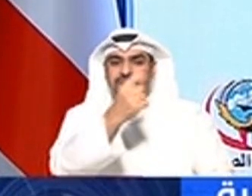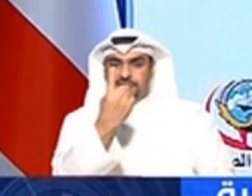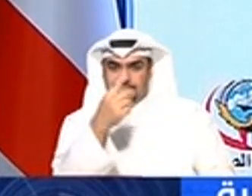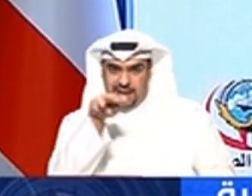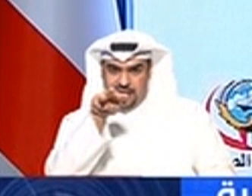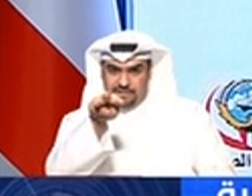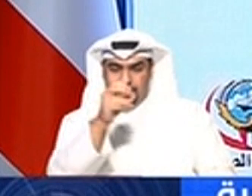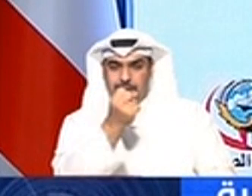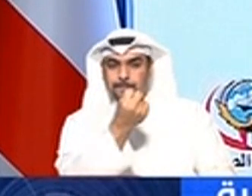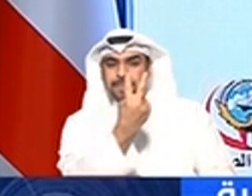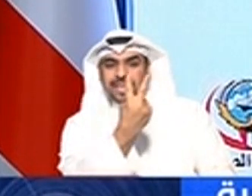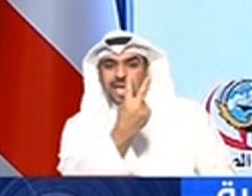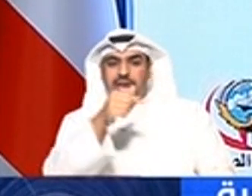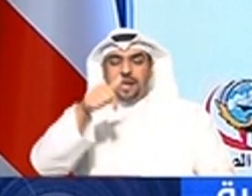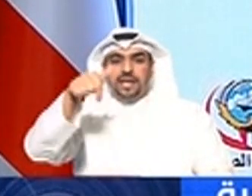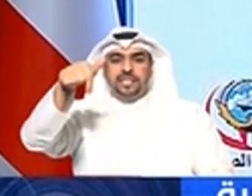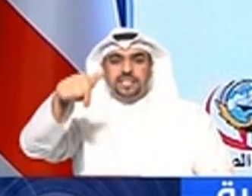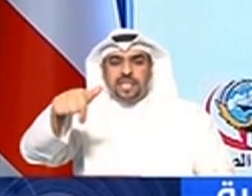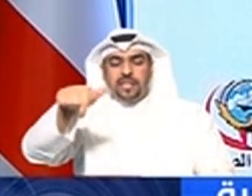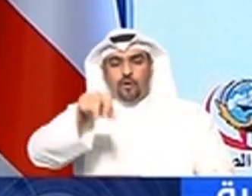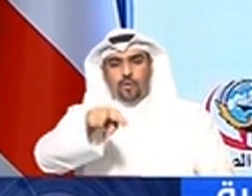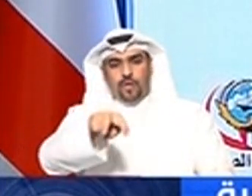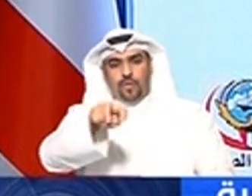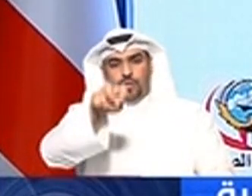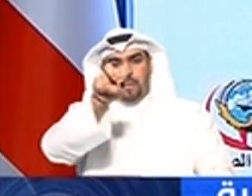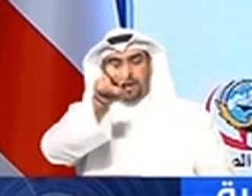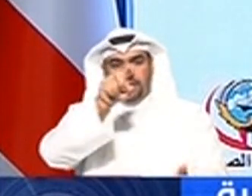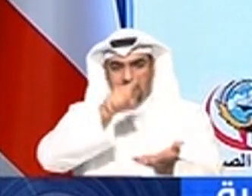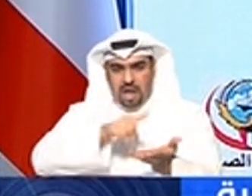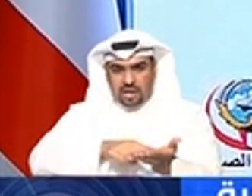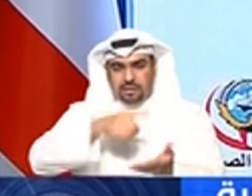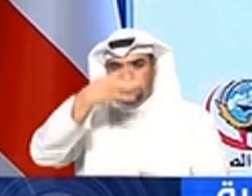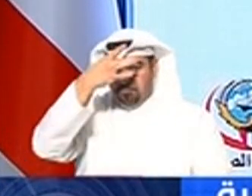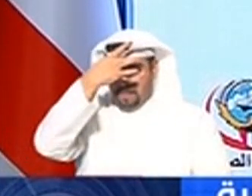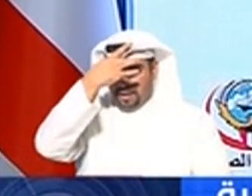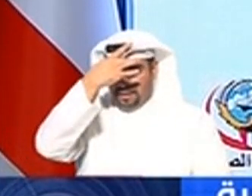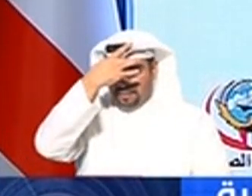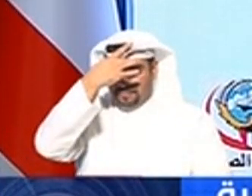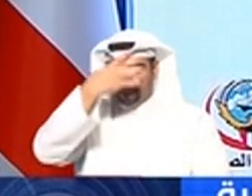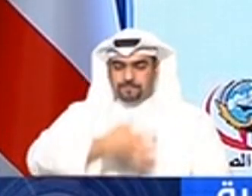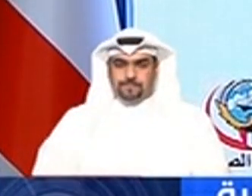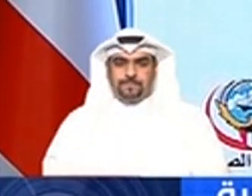9286 حالة ثبتت وتأكدت إصابتها.